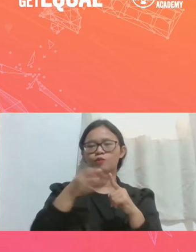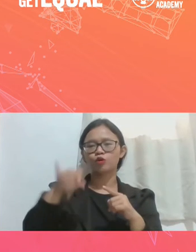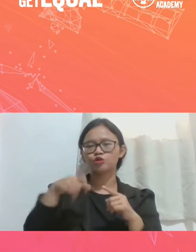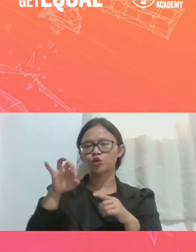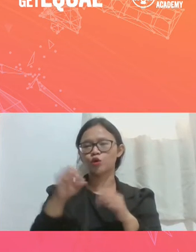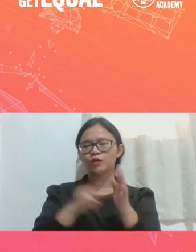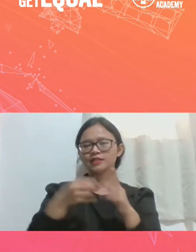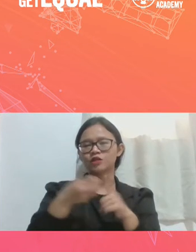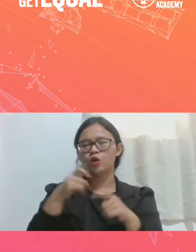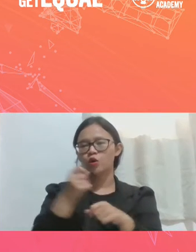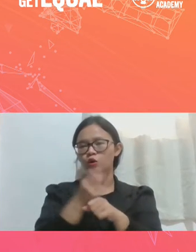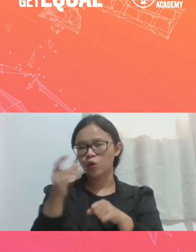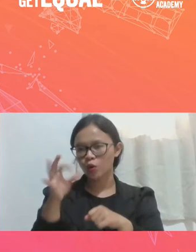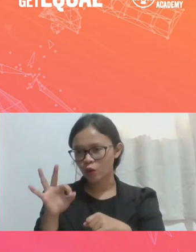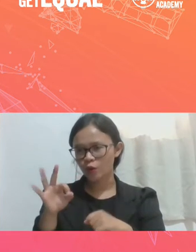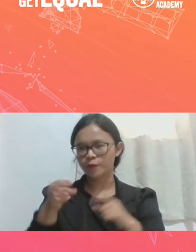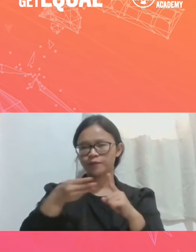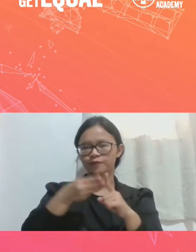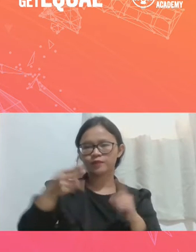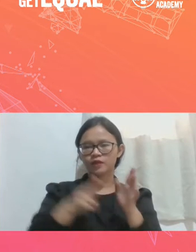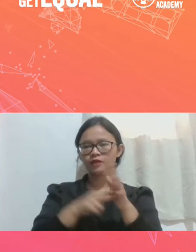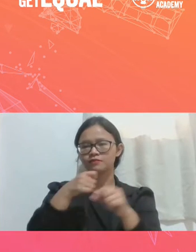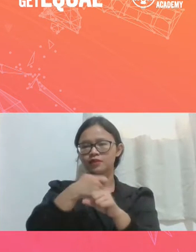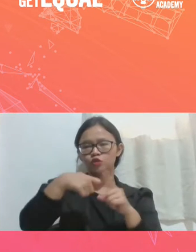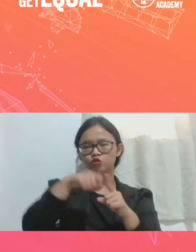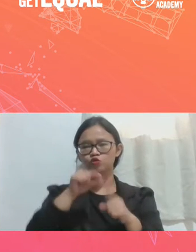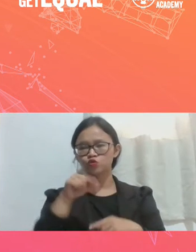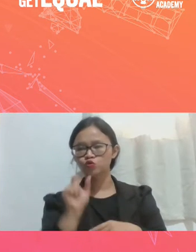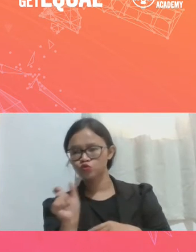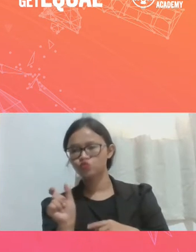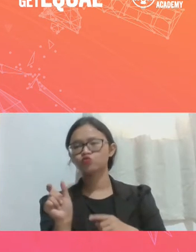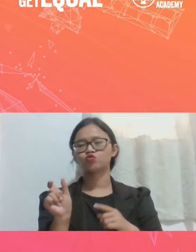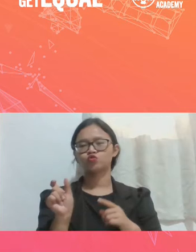Bengkulu Utara, Batam, Jawa Tengah,